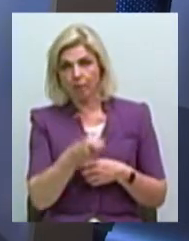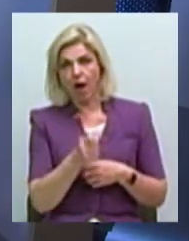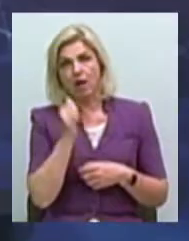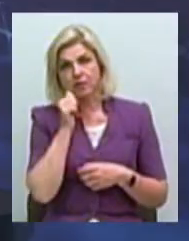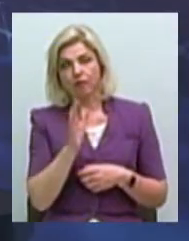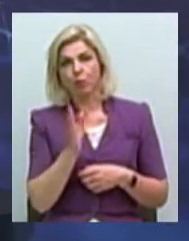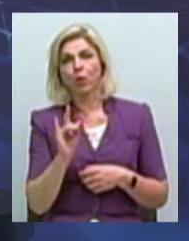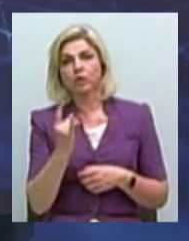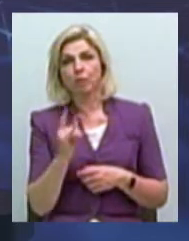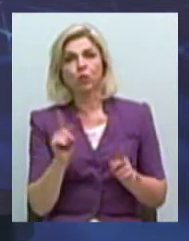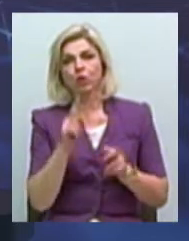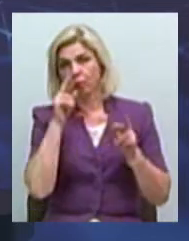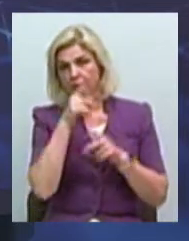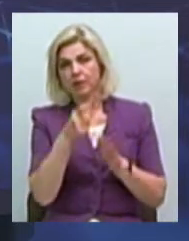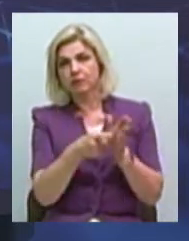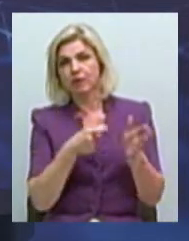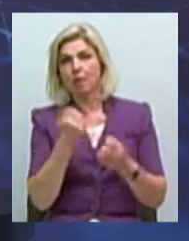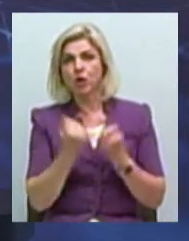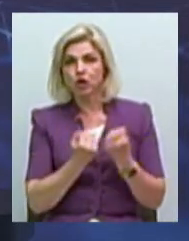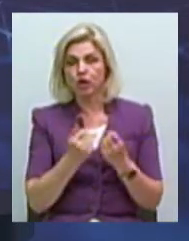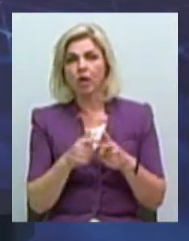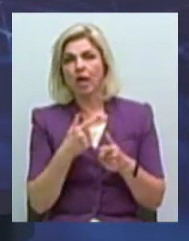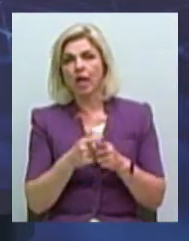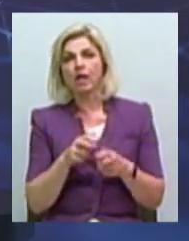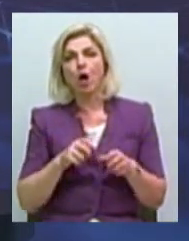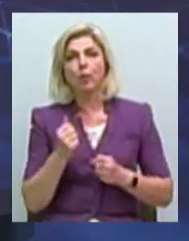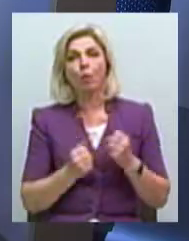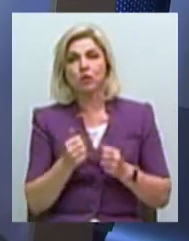ребенок, который случайно зацепил машину или пробежал